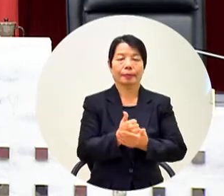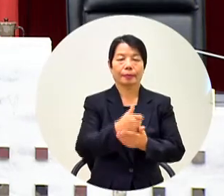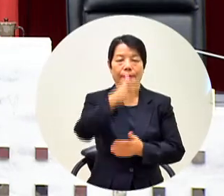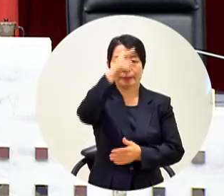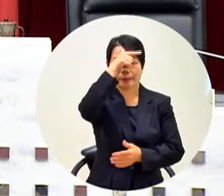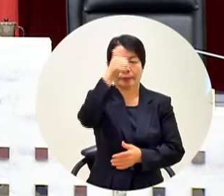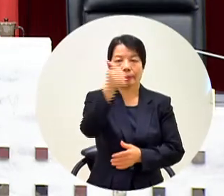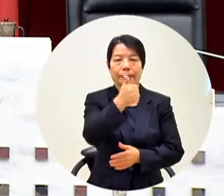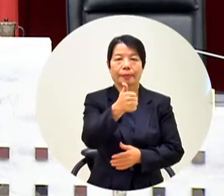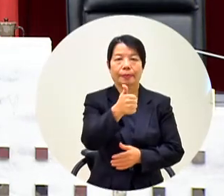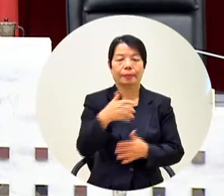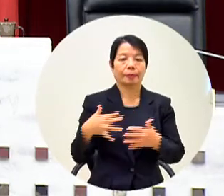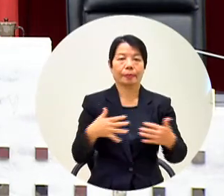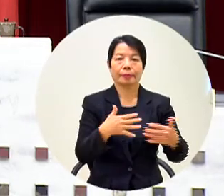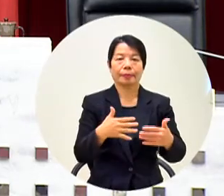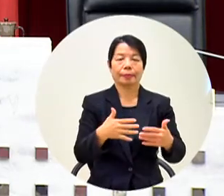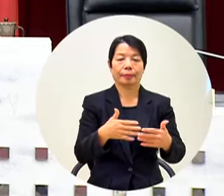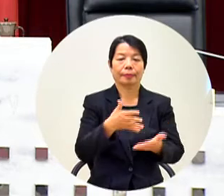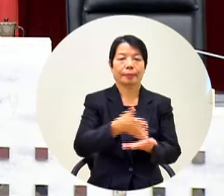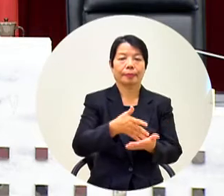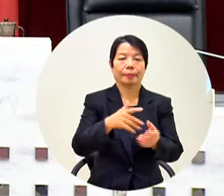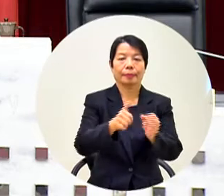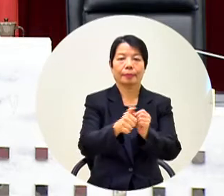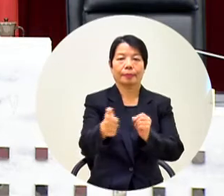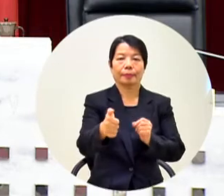询，时间50分钟。